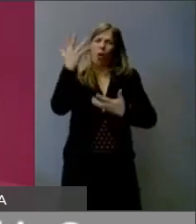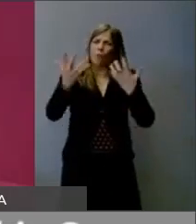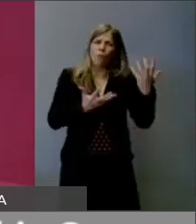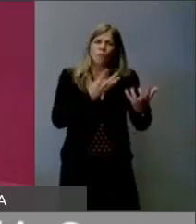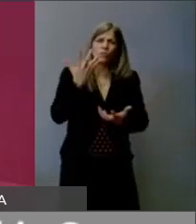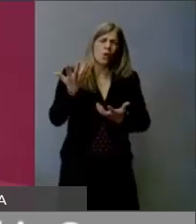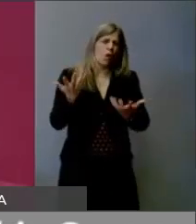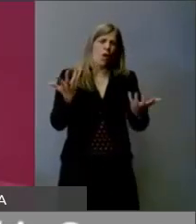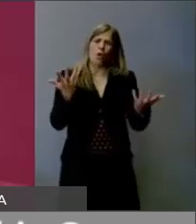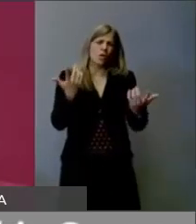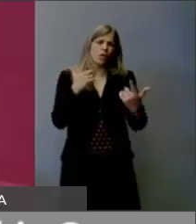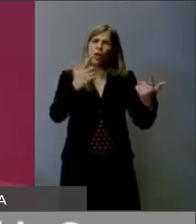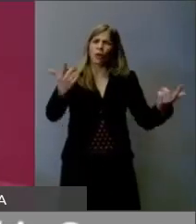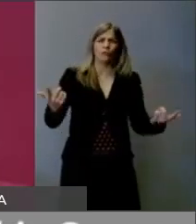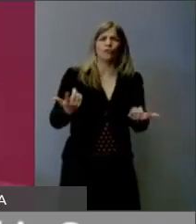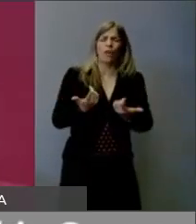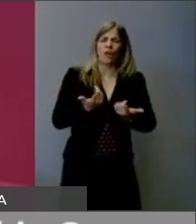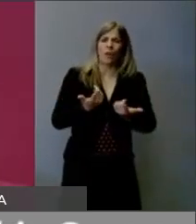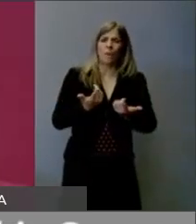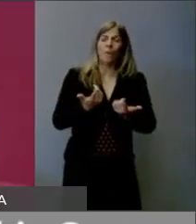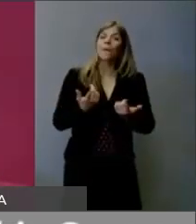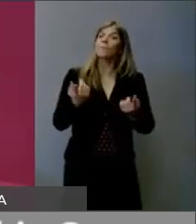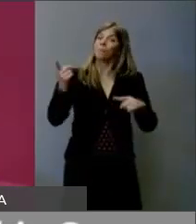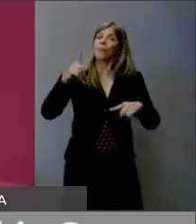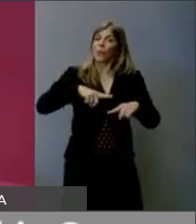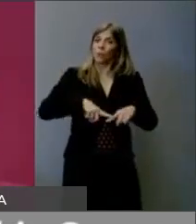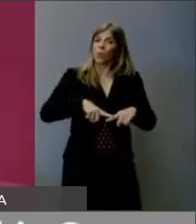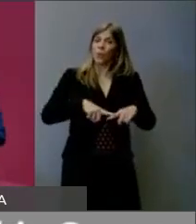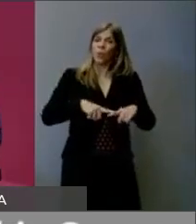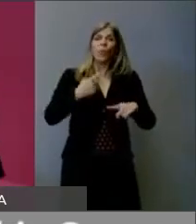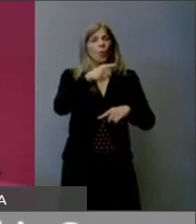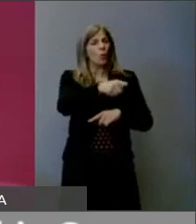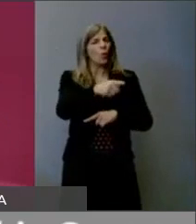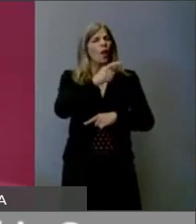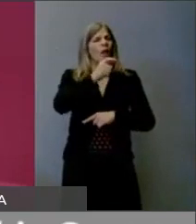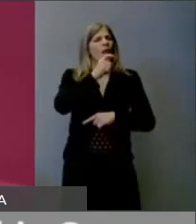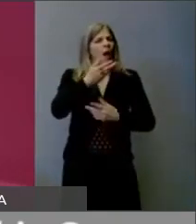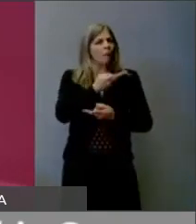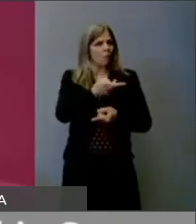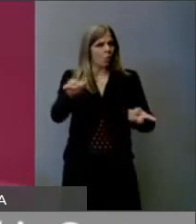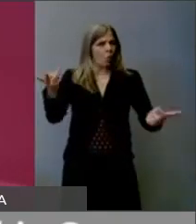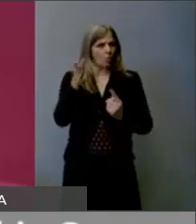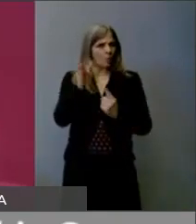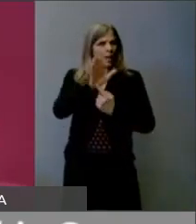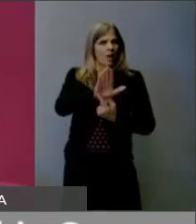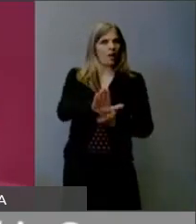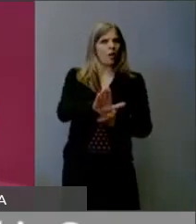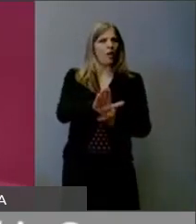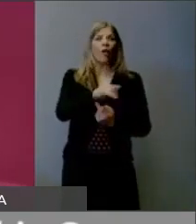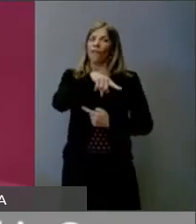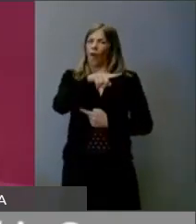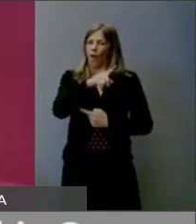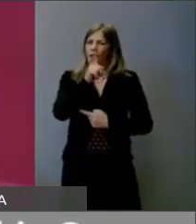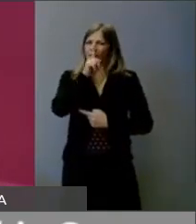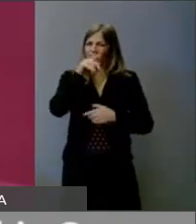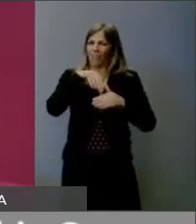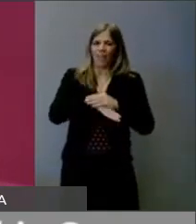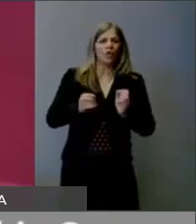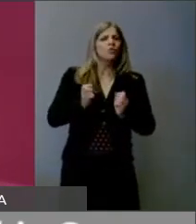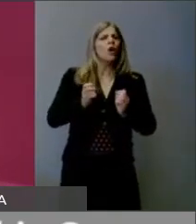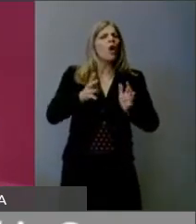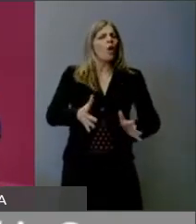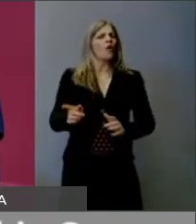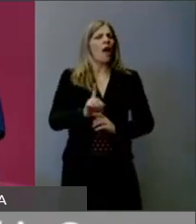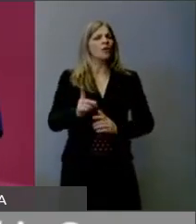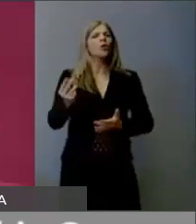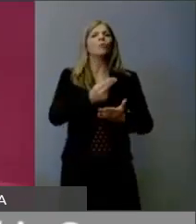territorio. Tra l'altro, neanche nelle dichiarazioni pubbliche avete il coraggio di dire che il progetto fatto da Italferre